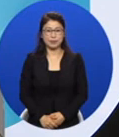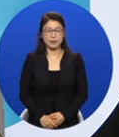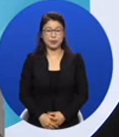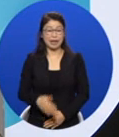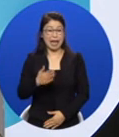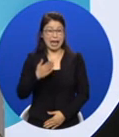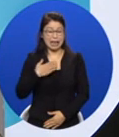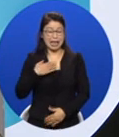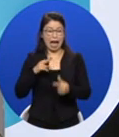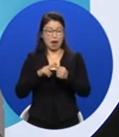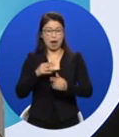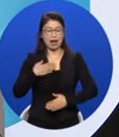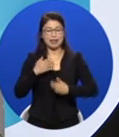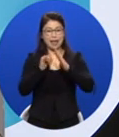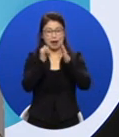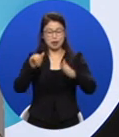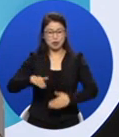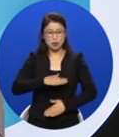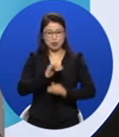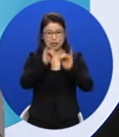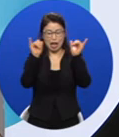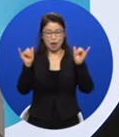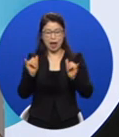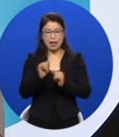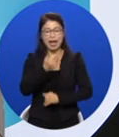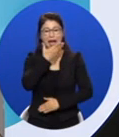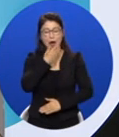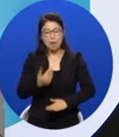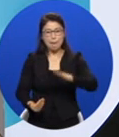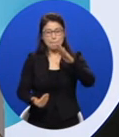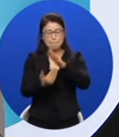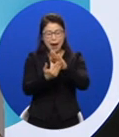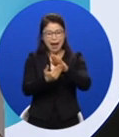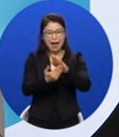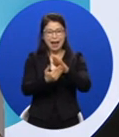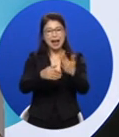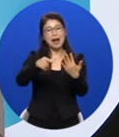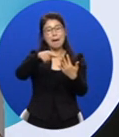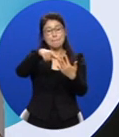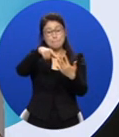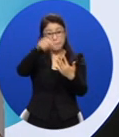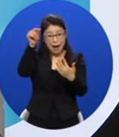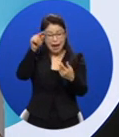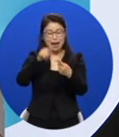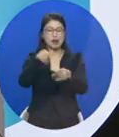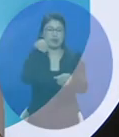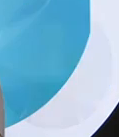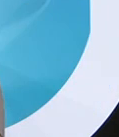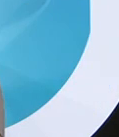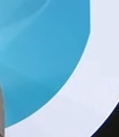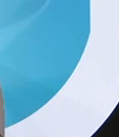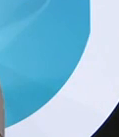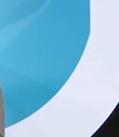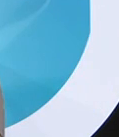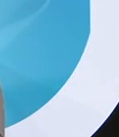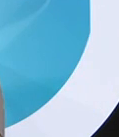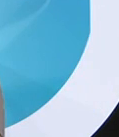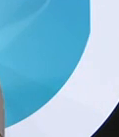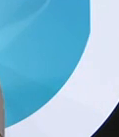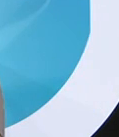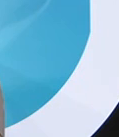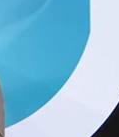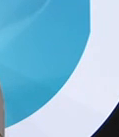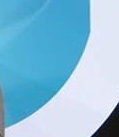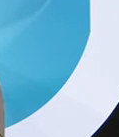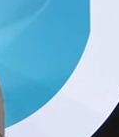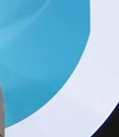나와 내 가족, 우리 사회의 행복을 실현해 줄 최선의 후보를 선택하는 것이 바로 선거입니다. 4월 8일과 9일,